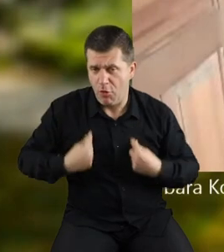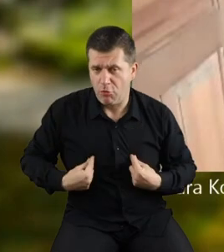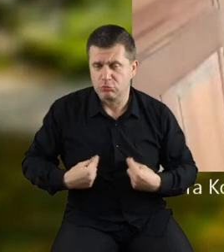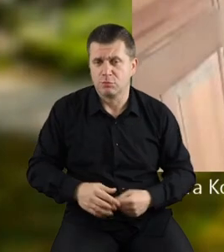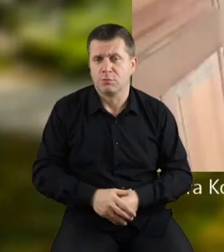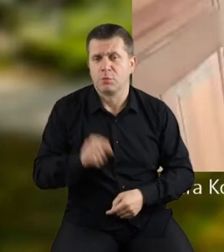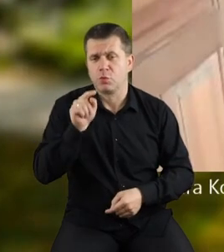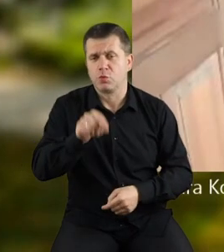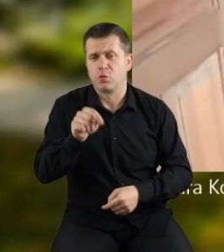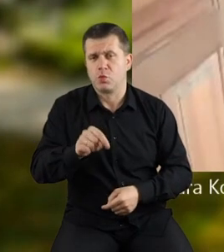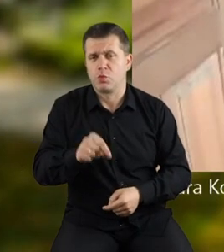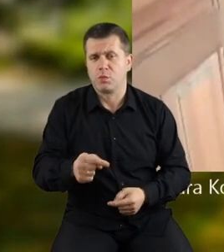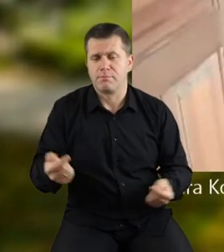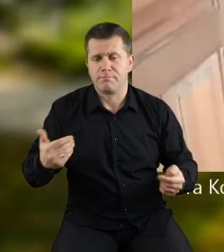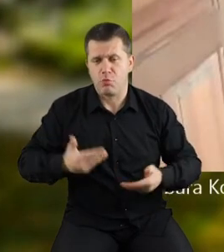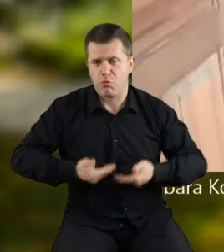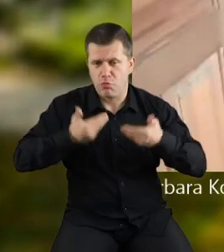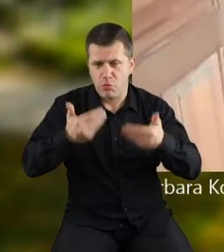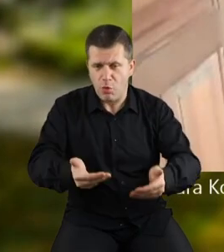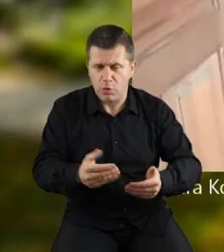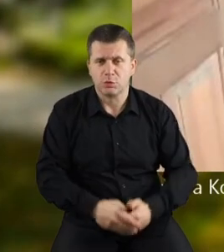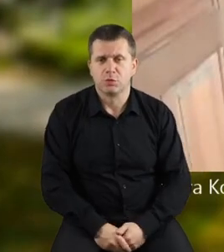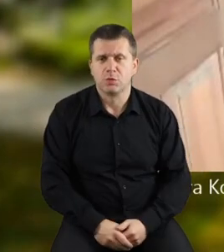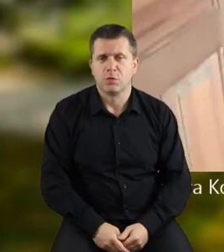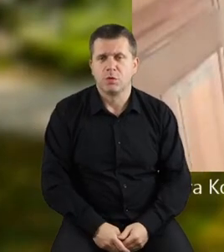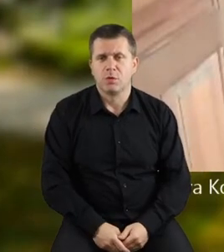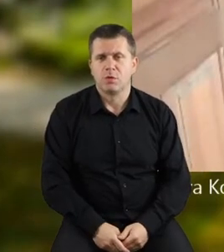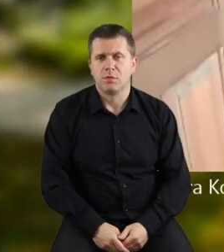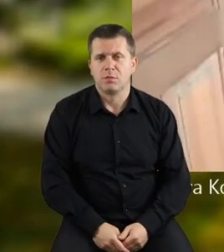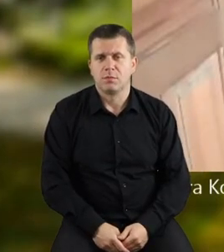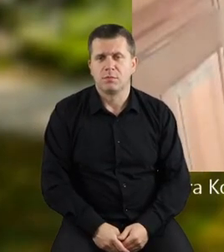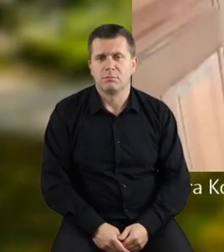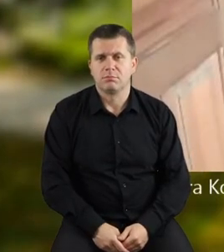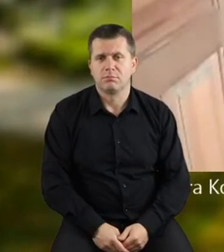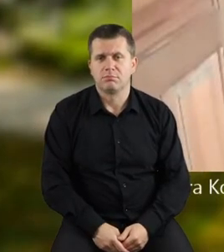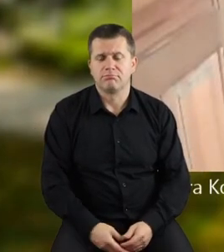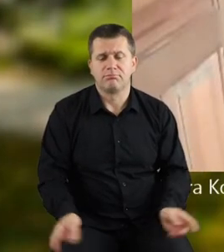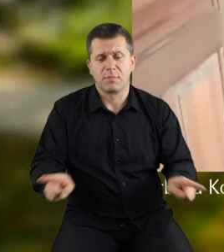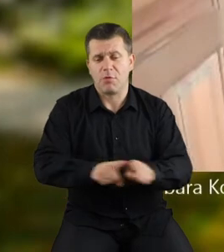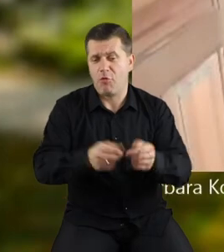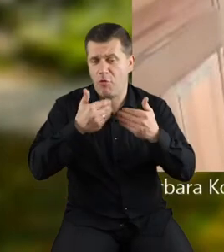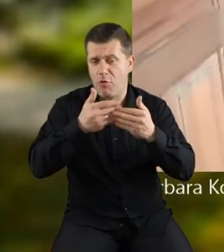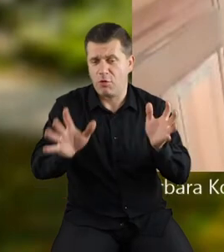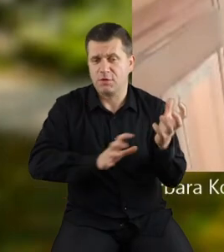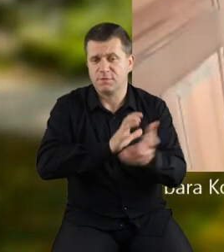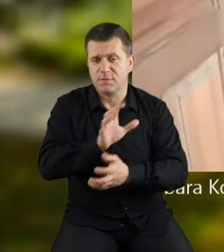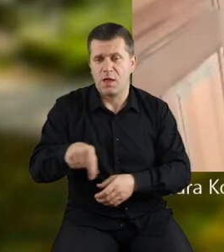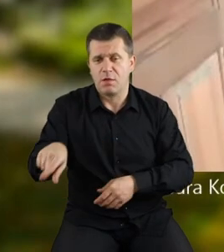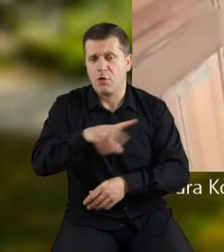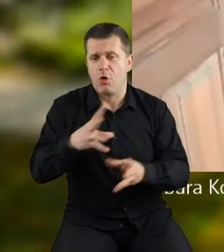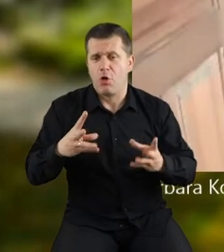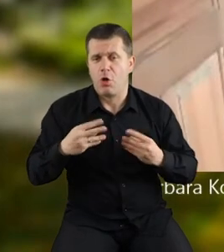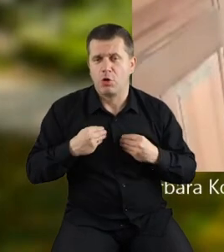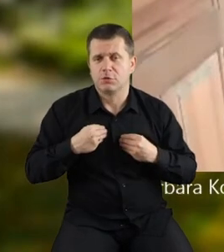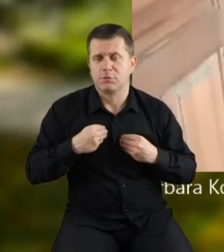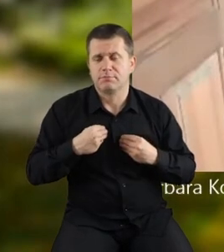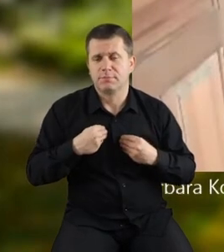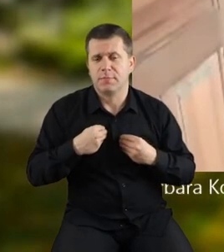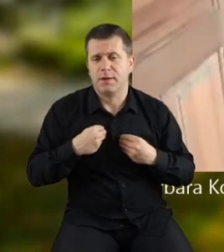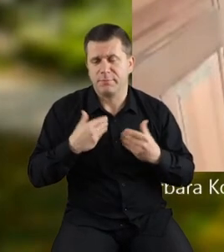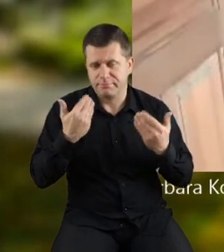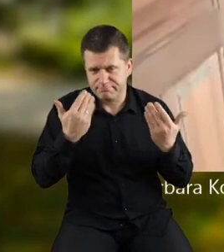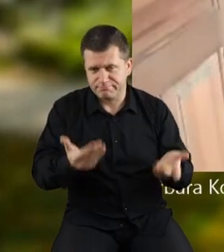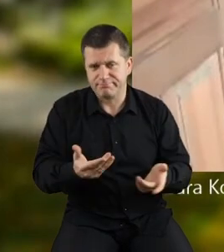osób, które tutaj się urodziły i otworzyły na świat, także otrzymało w